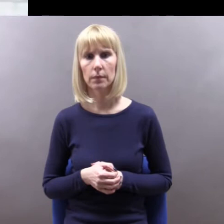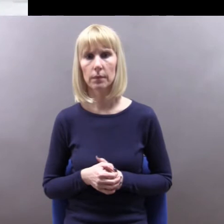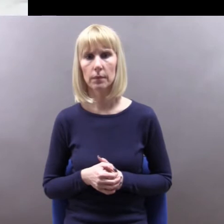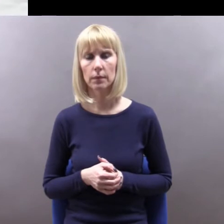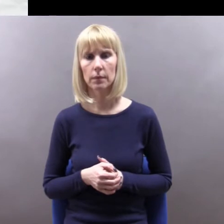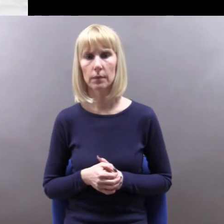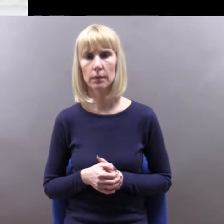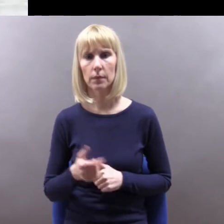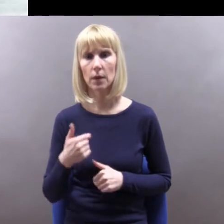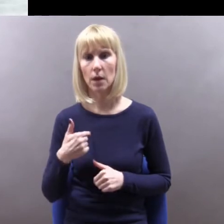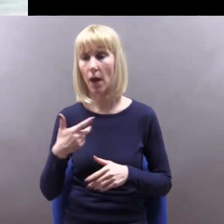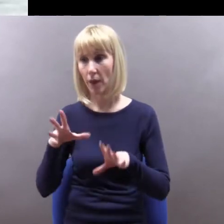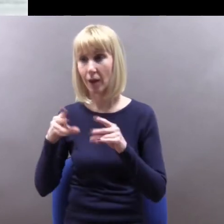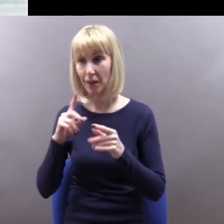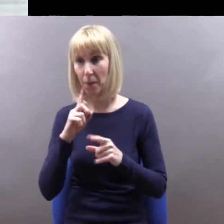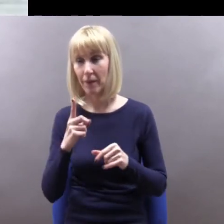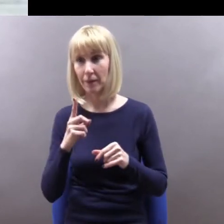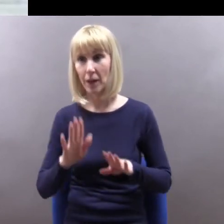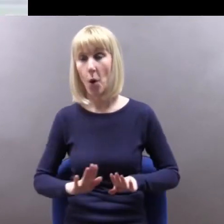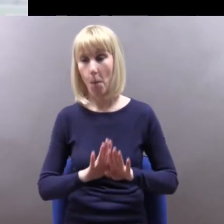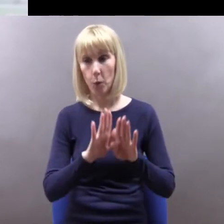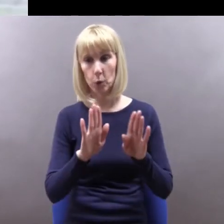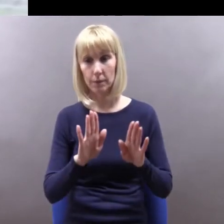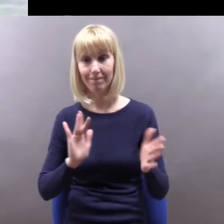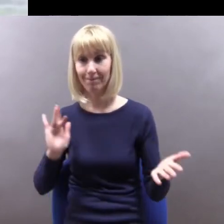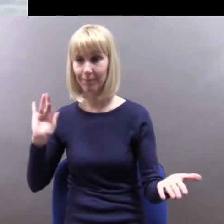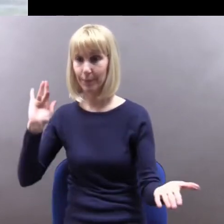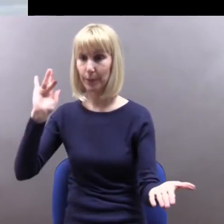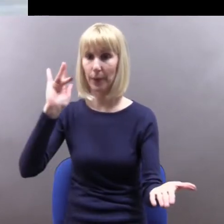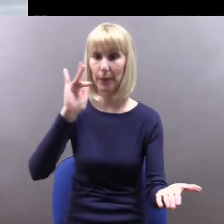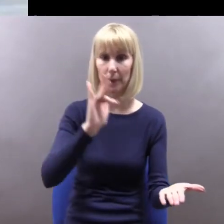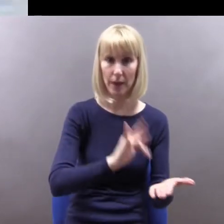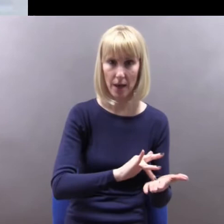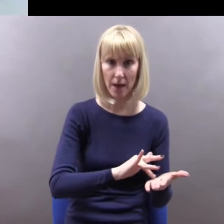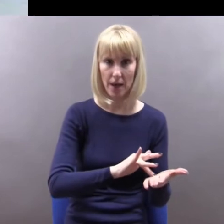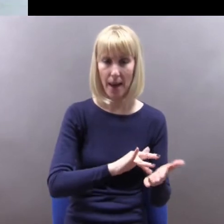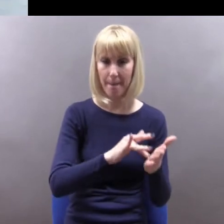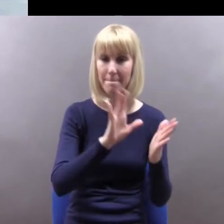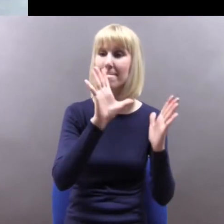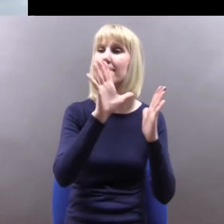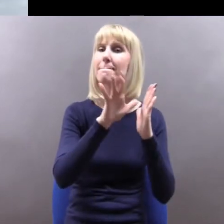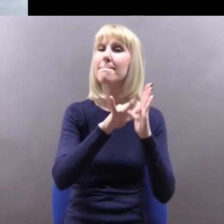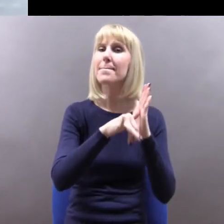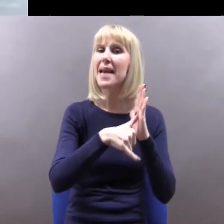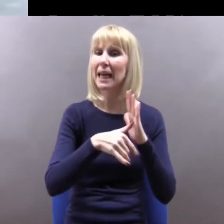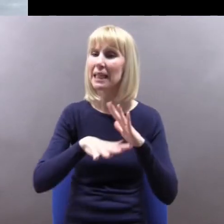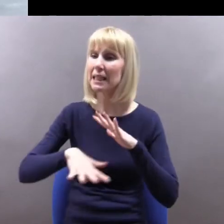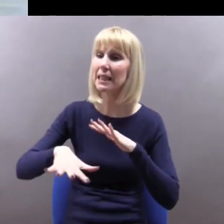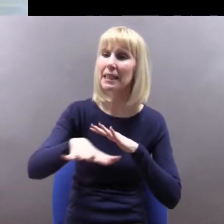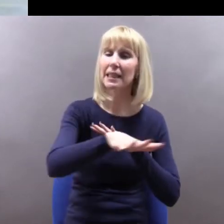odczucie użytkownika wózka, dostanie się do muzeum, w sensie po tkance